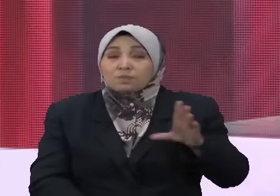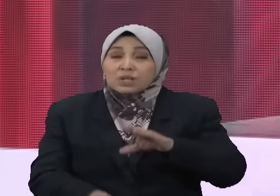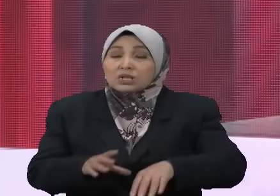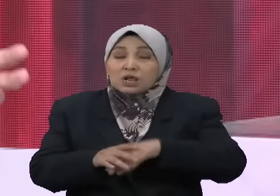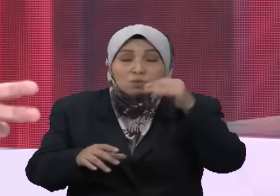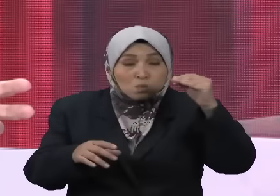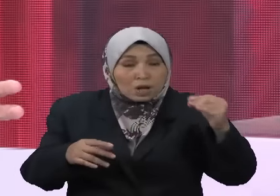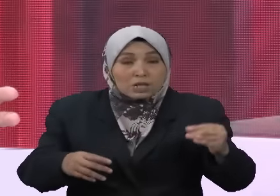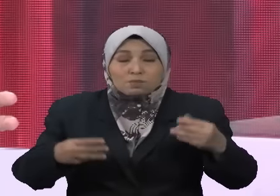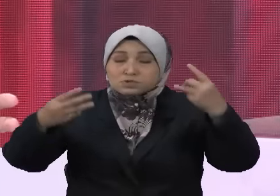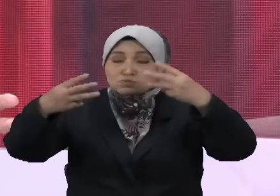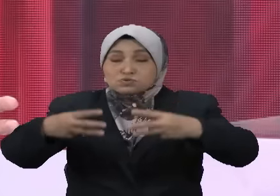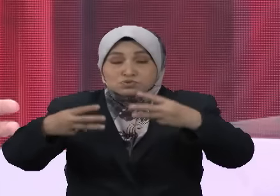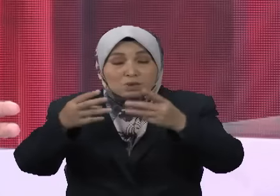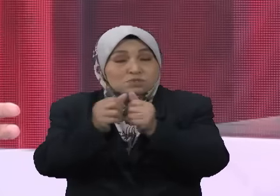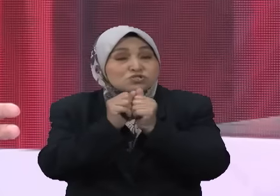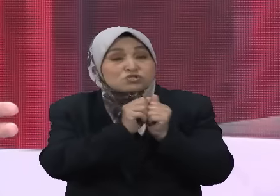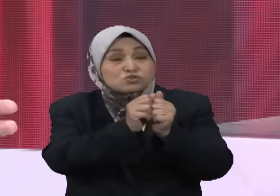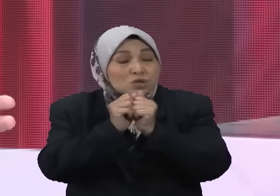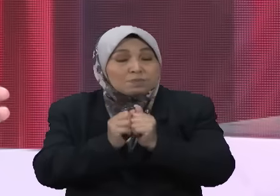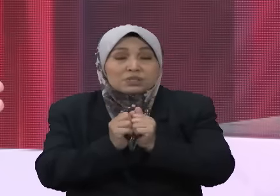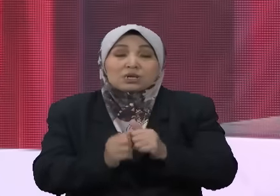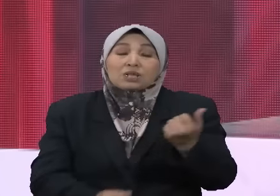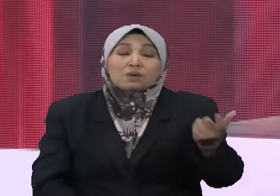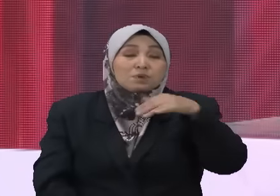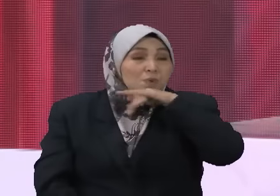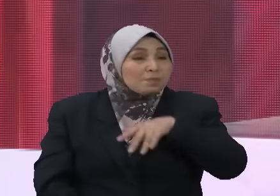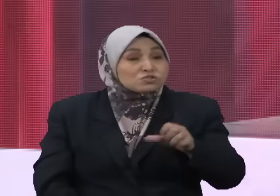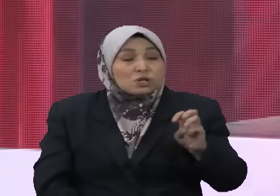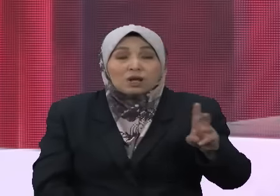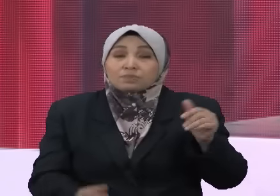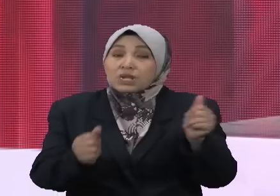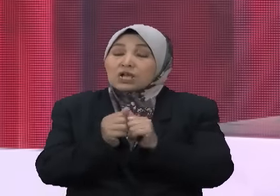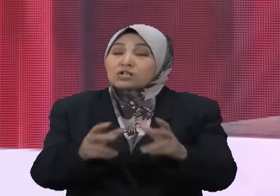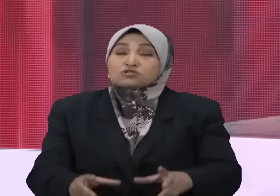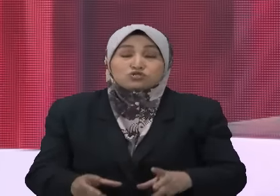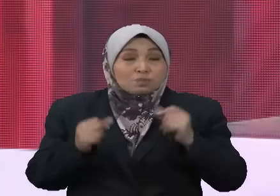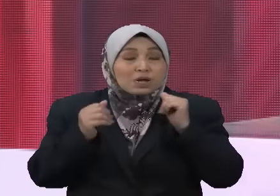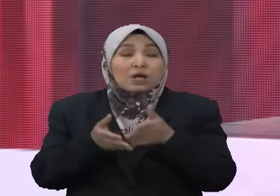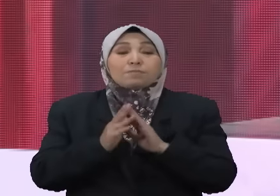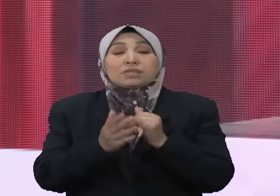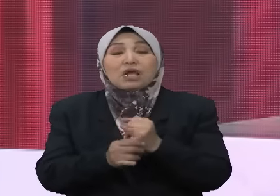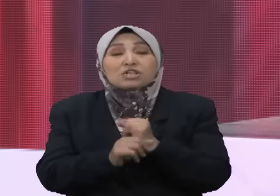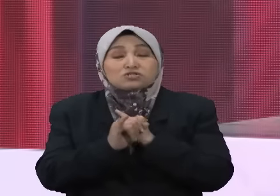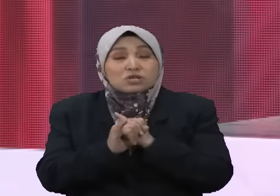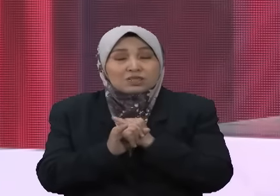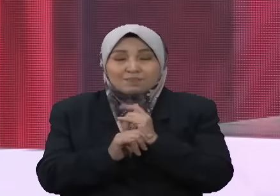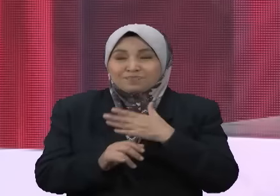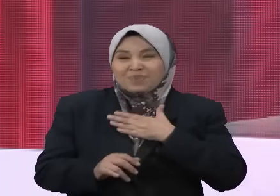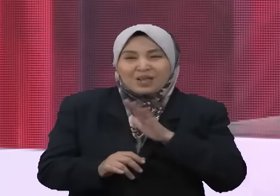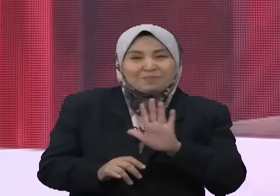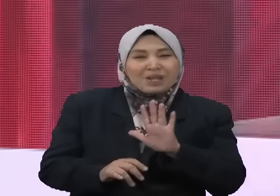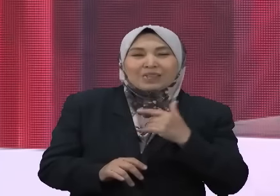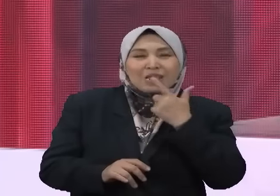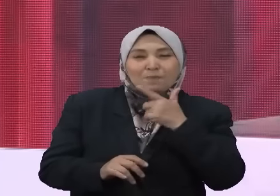jihad bersama dengan Rasulullah sallallahuaihiwasallam apa yang akan mereka buat mereka dengan cepat akan minta izin untuk tidak mengikuti dan itu